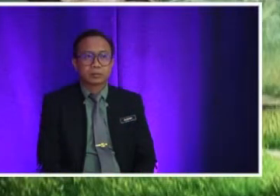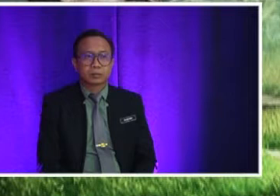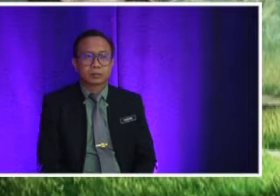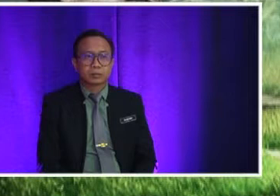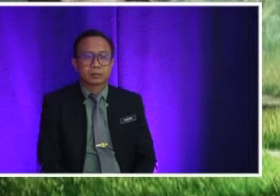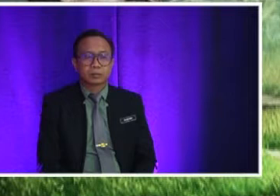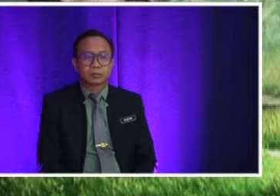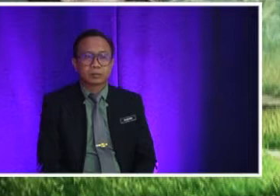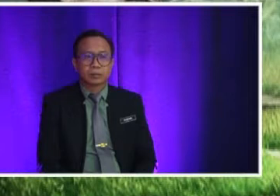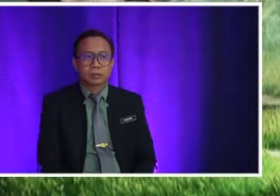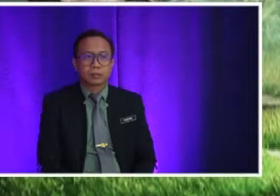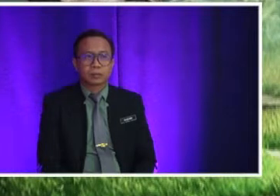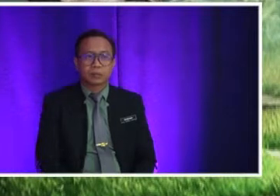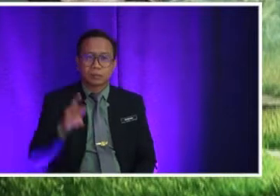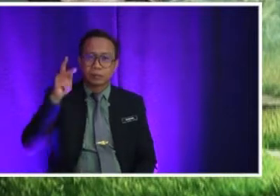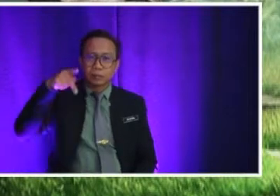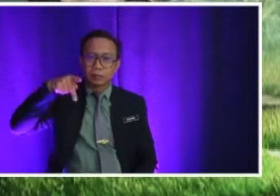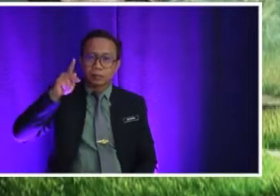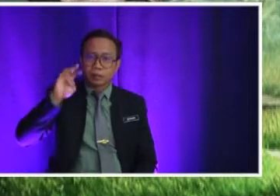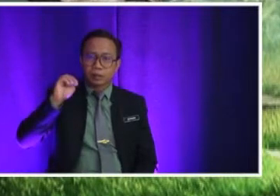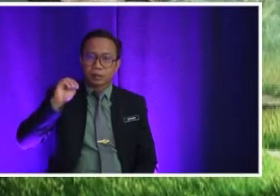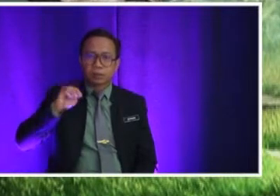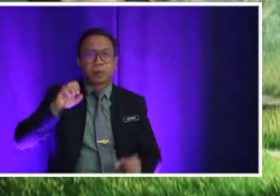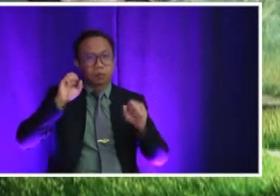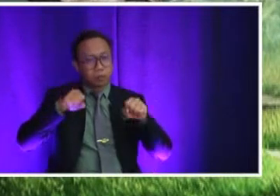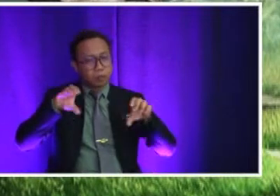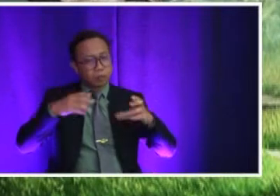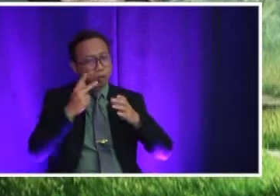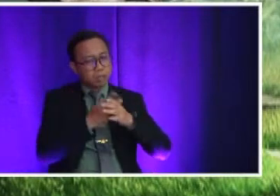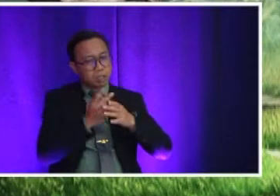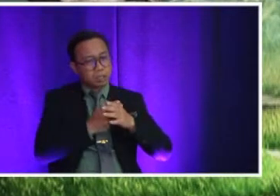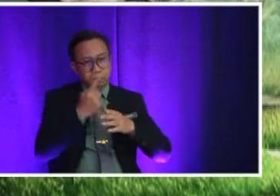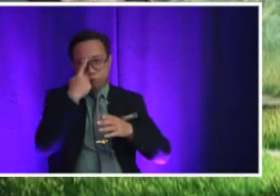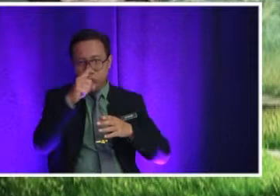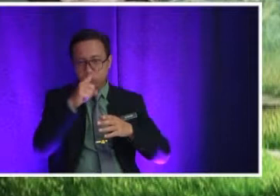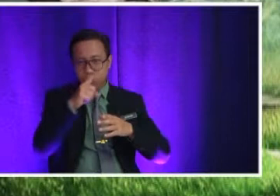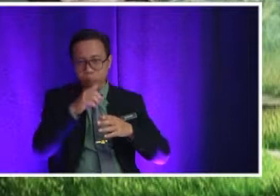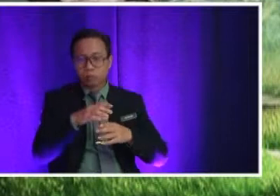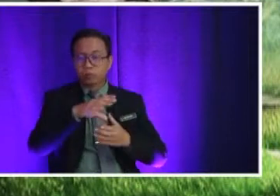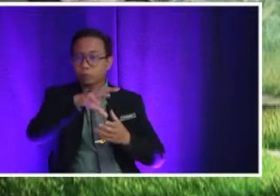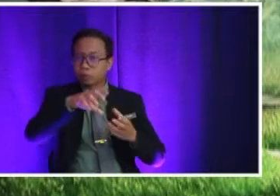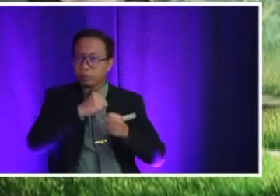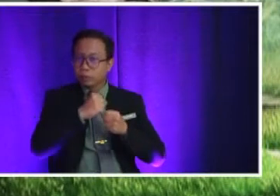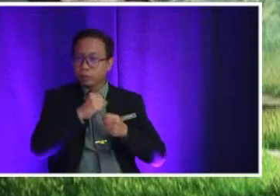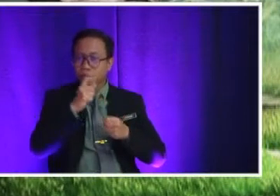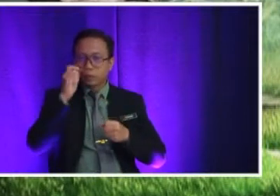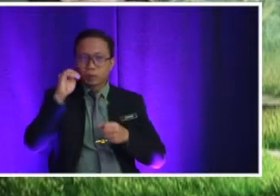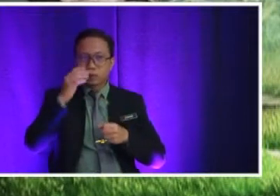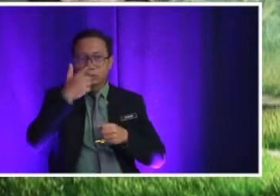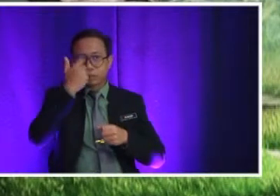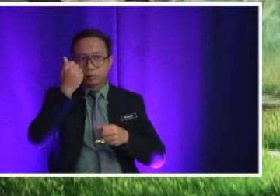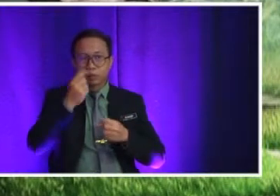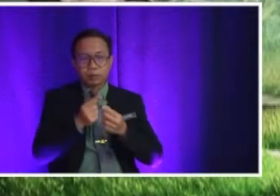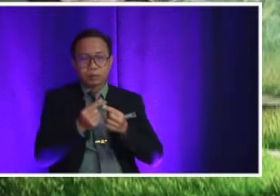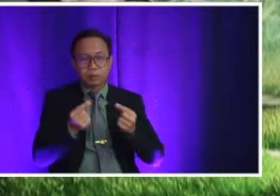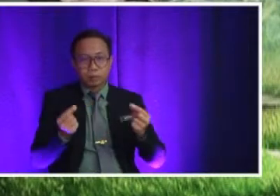tempat meeting komunis Malaya berpeluang membuat kekacauan untuk menguasai Tanah Melayu karena kekalahan jepun